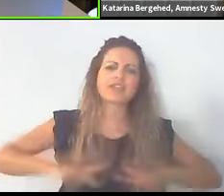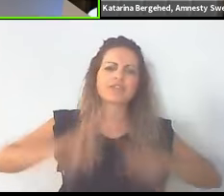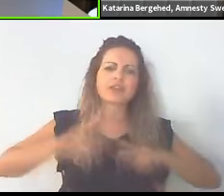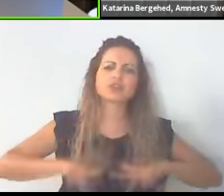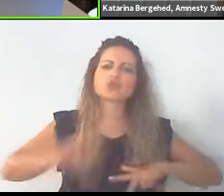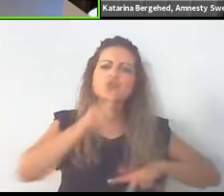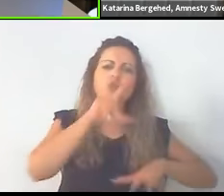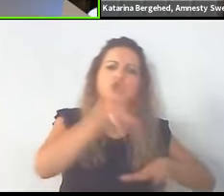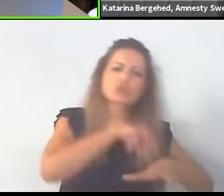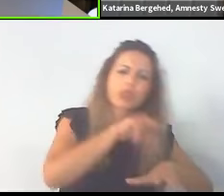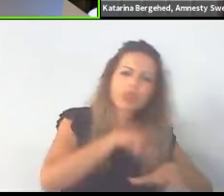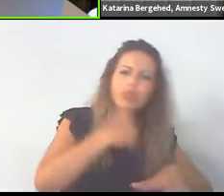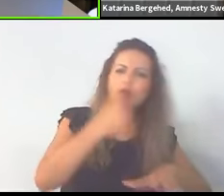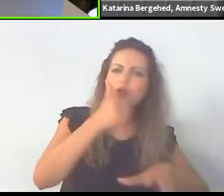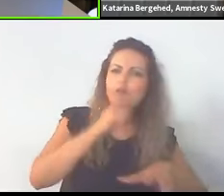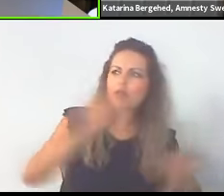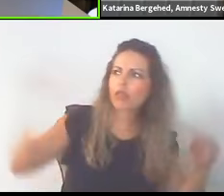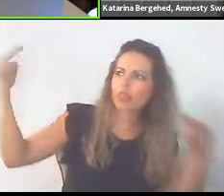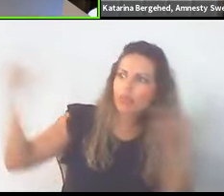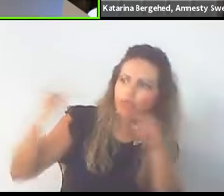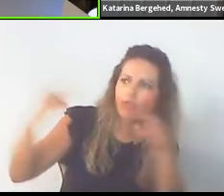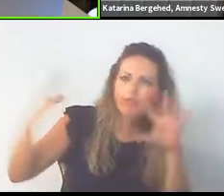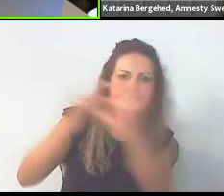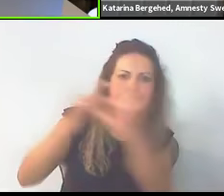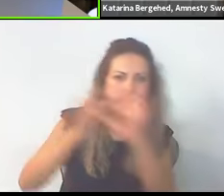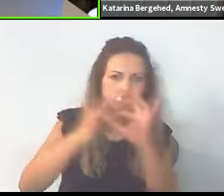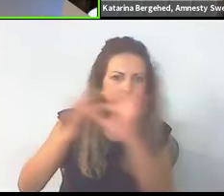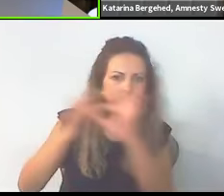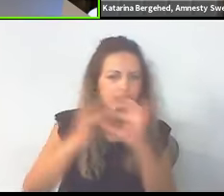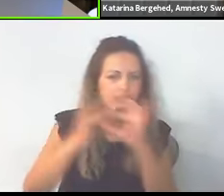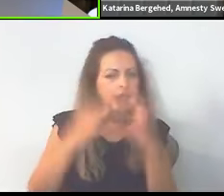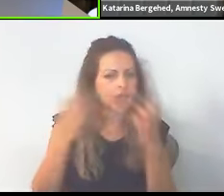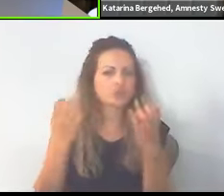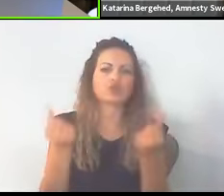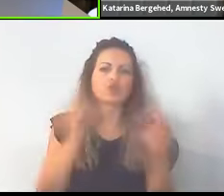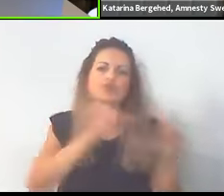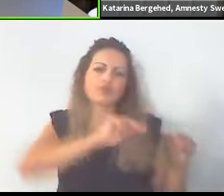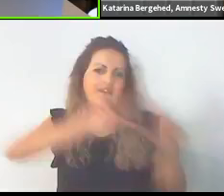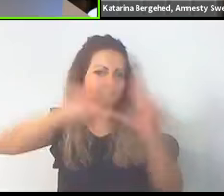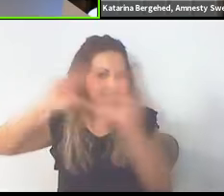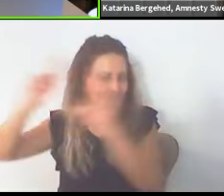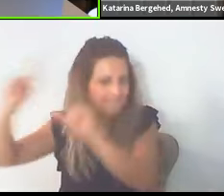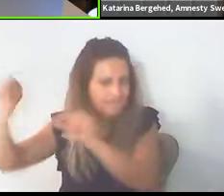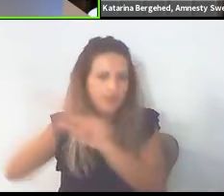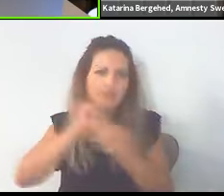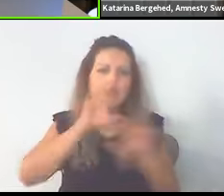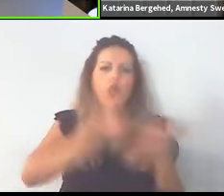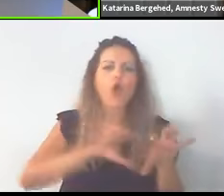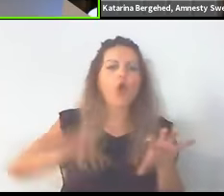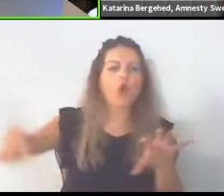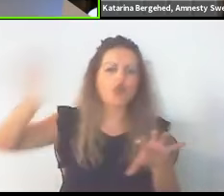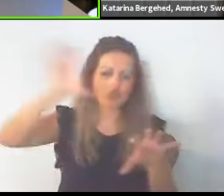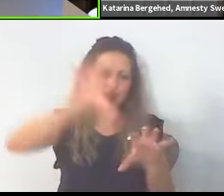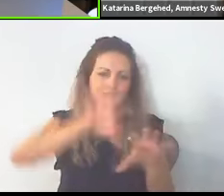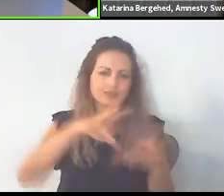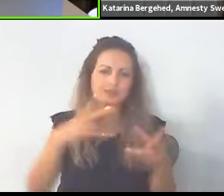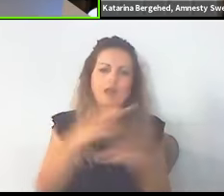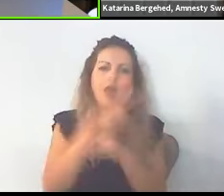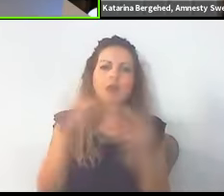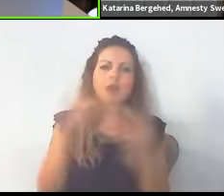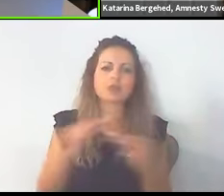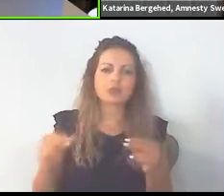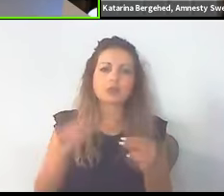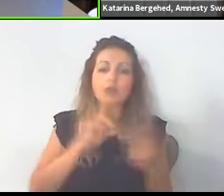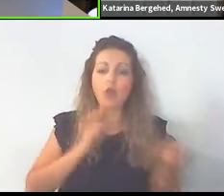άλλη, εμπνέουν η μία την άλλη, τέλος πάντων συνεργάζονται με κάθε τρόπο οι κυβερνήσεις των χωρών αυτών. Και συνεπώς σκεφτήκαμε ότι και